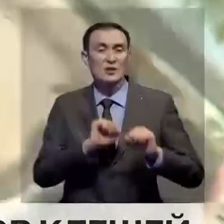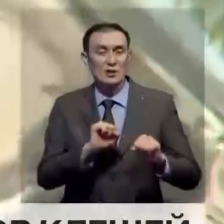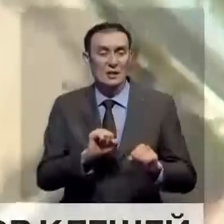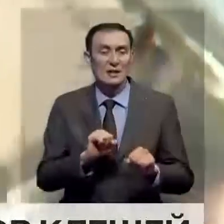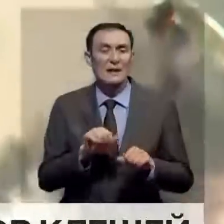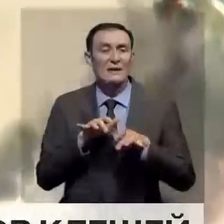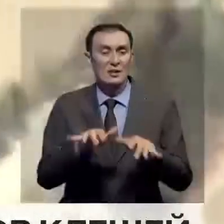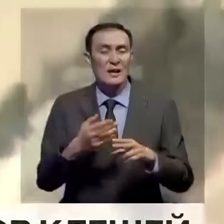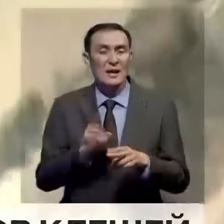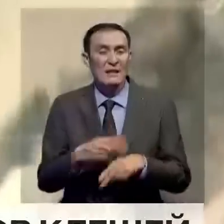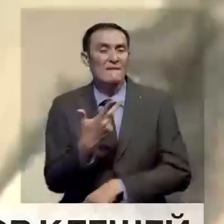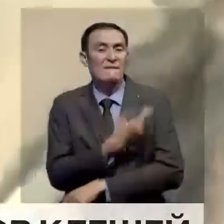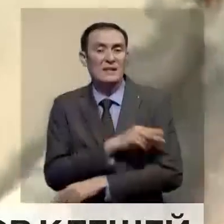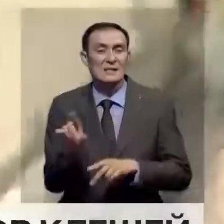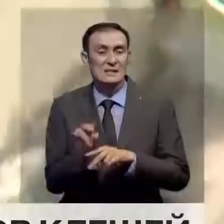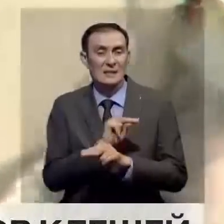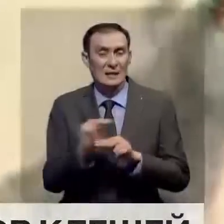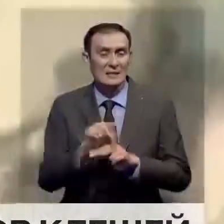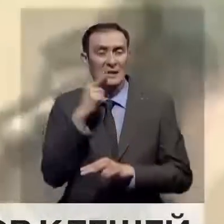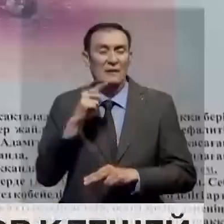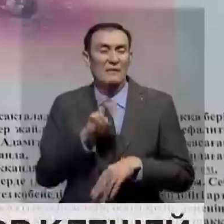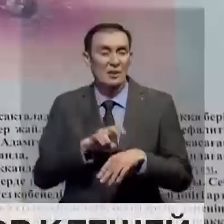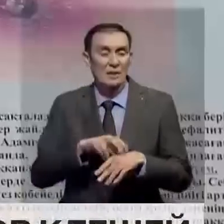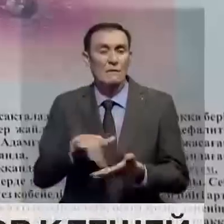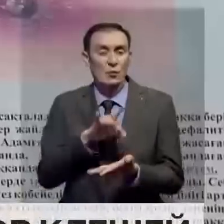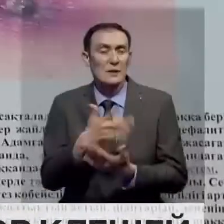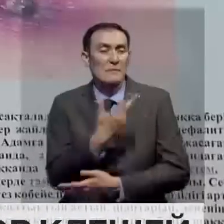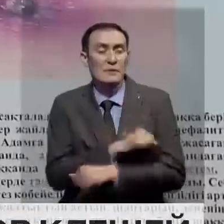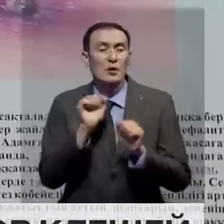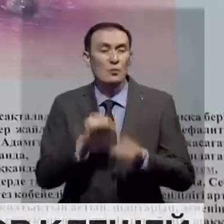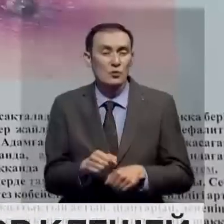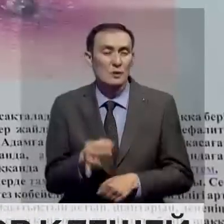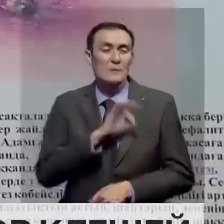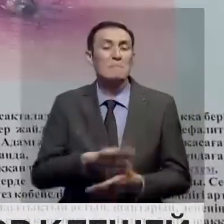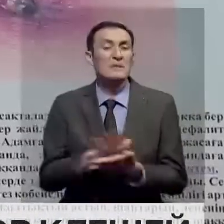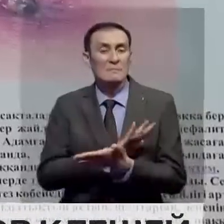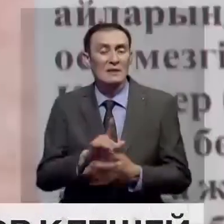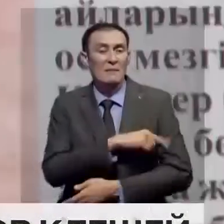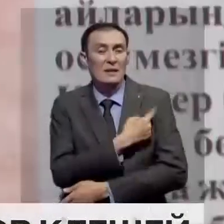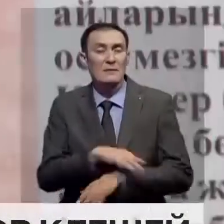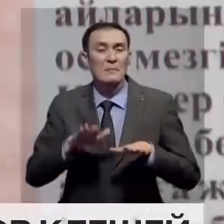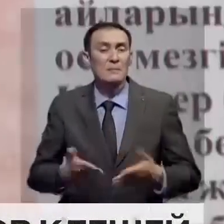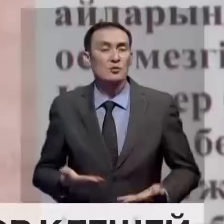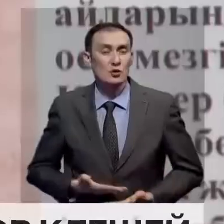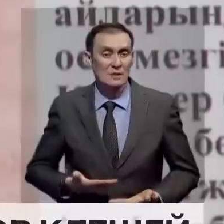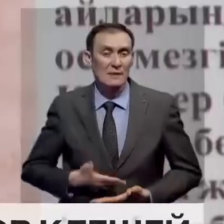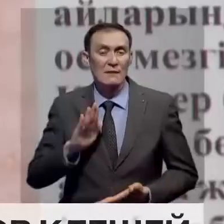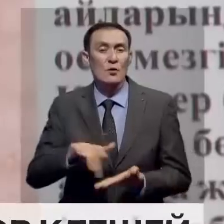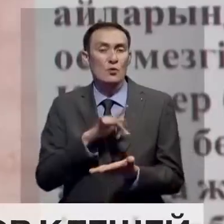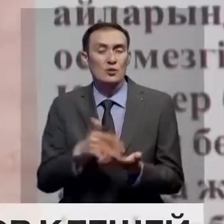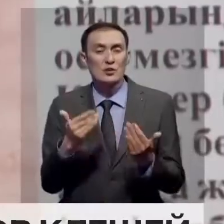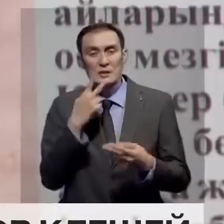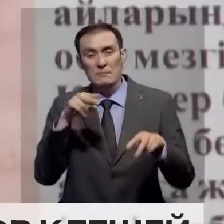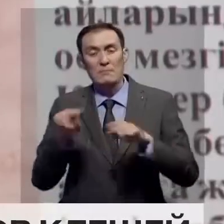защиты от энцефалита – это вакцинация, отмечают специалисты. В городе прививки можно получить бесплатно в поликлиниках и по месту жительства. В